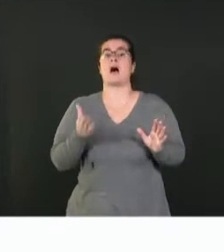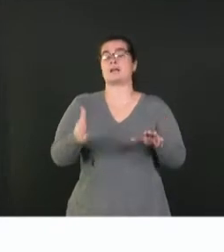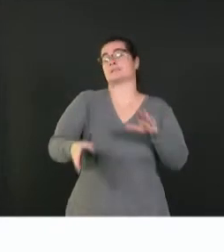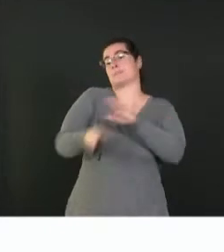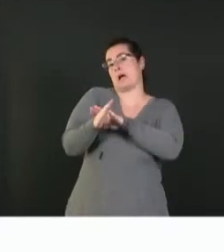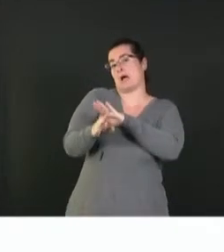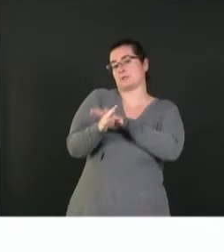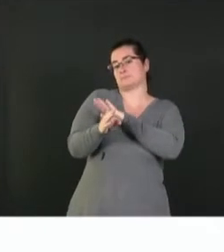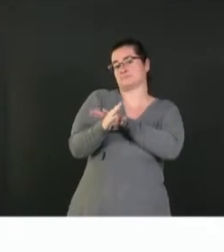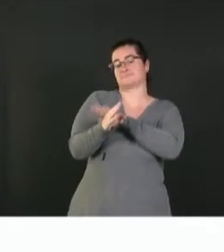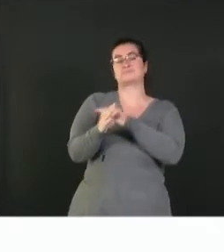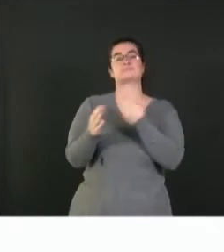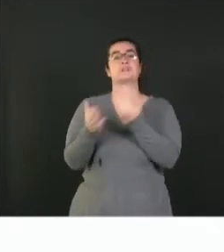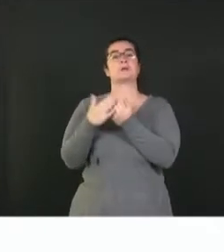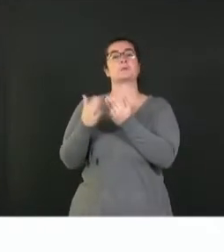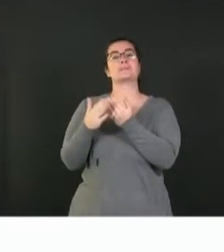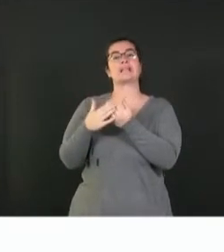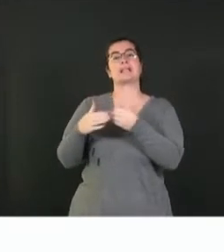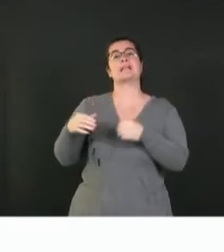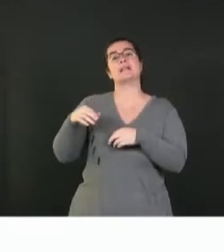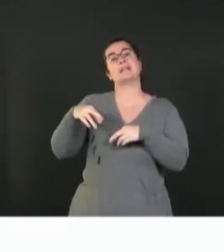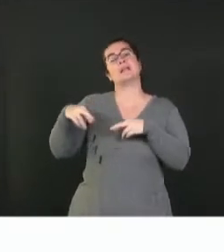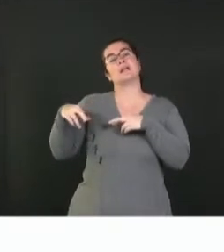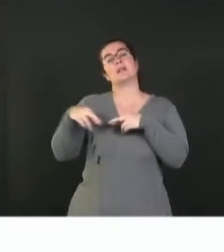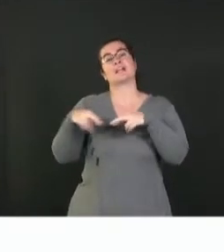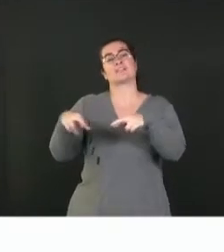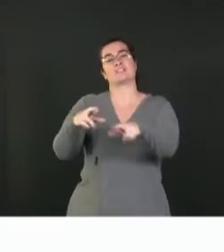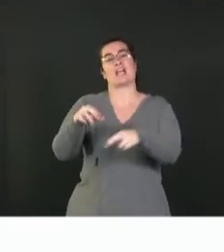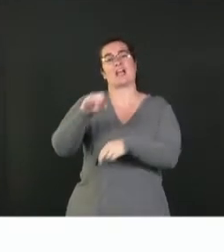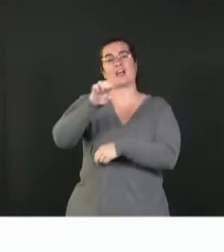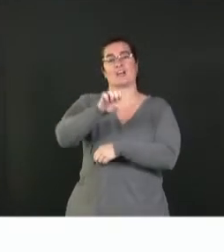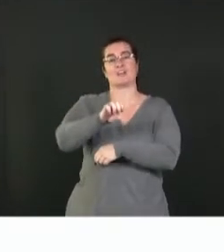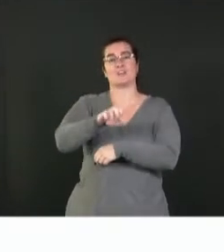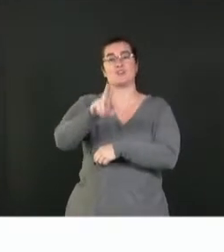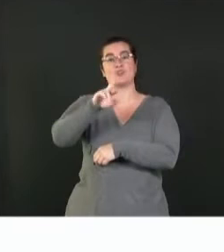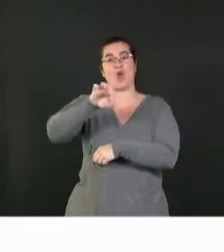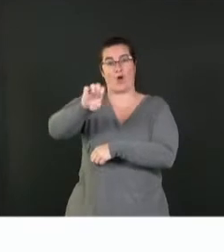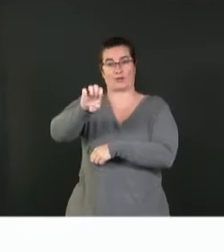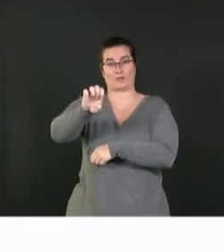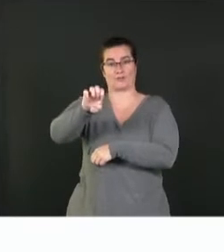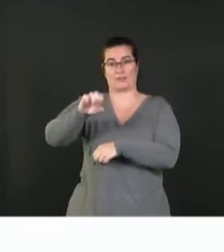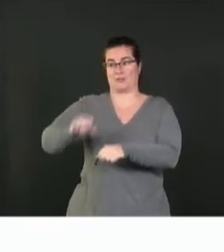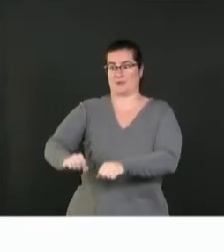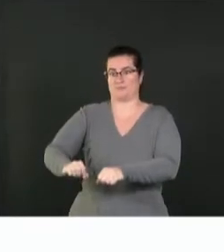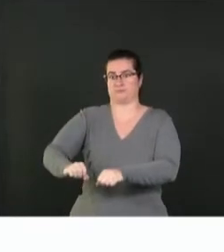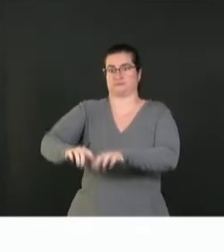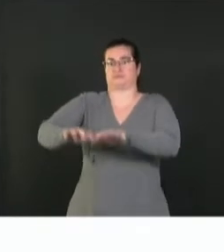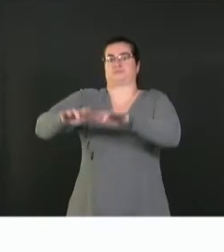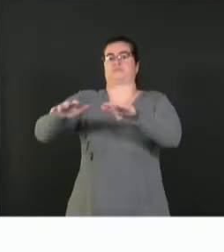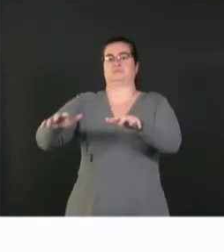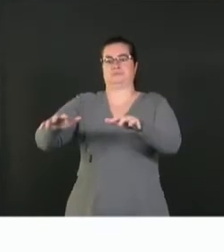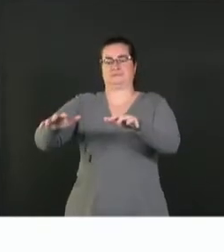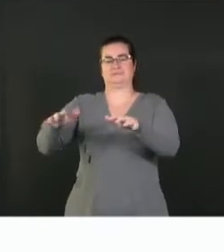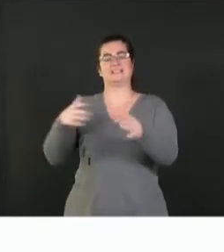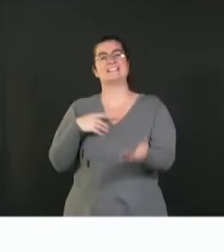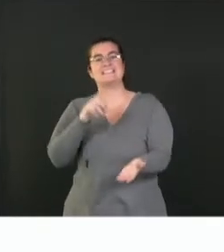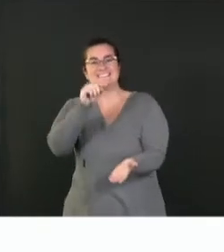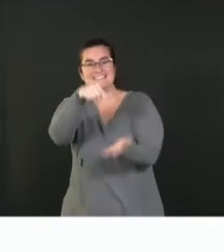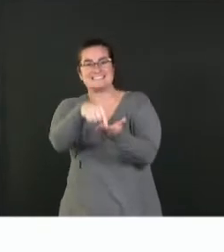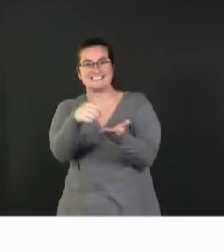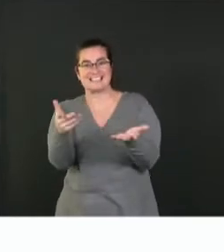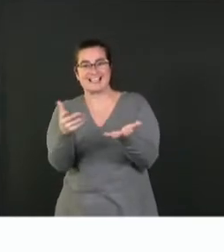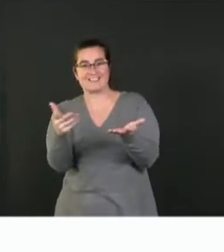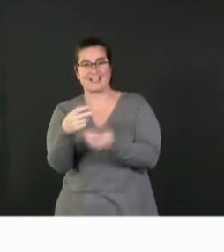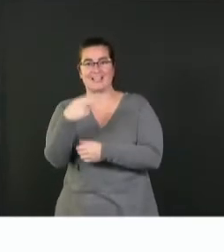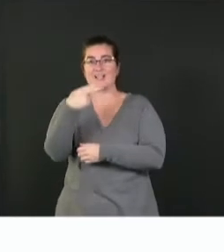Bon, on est au bord de l'Eure, et l'Eure déborde. C'est une vieille histoire. Le site où on s'est installé s'appelle les Noé.